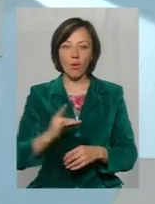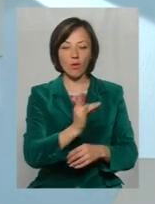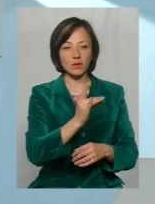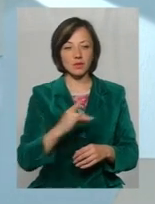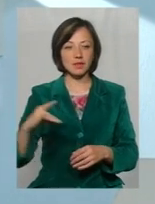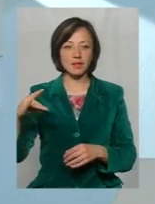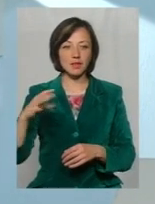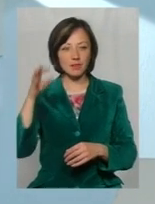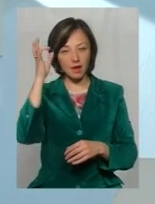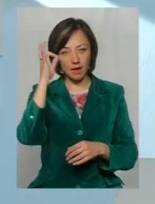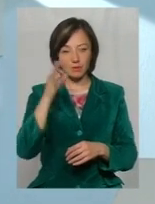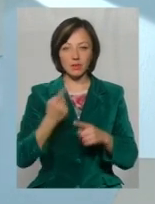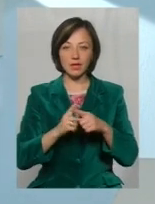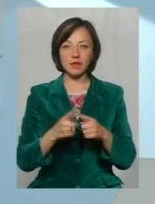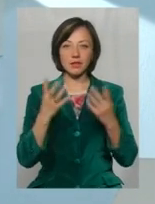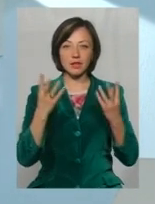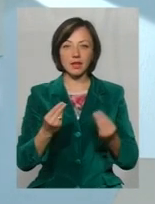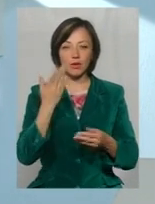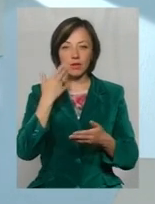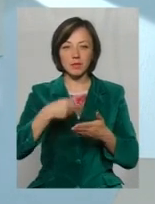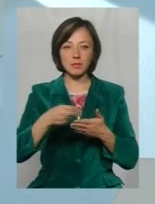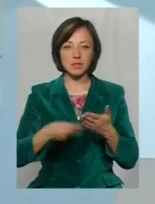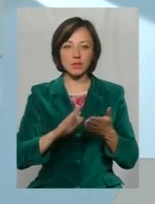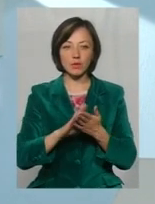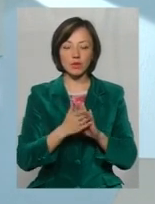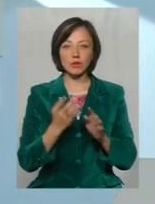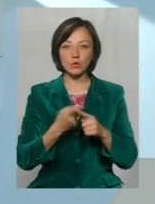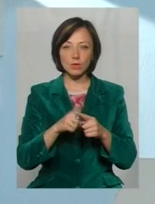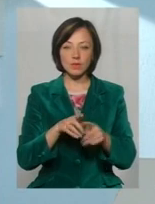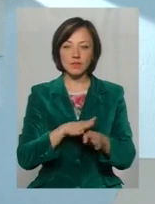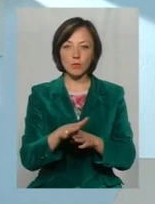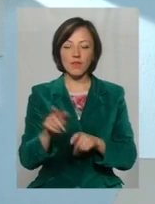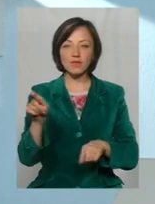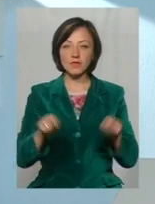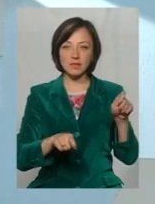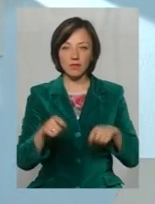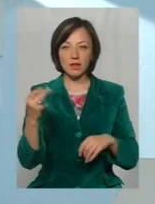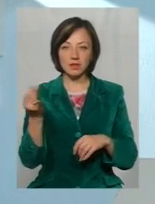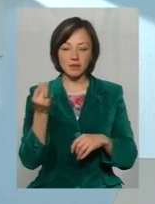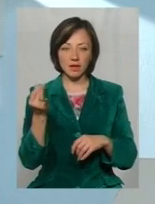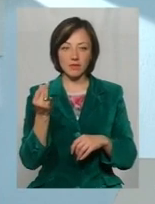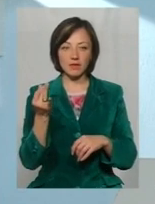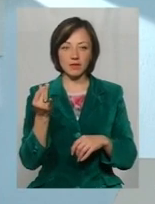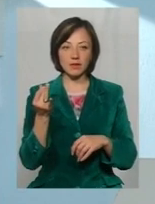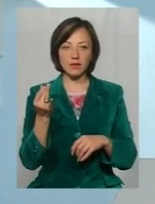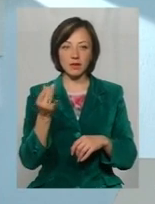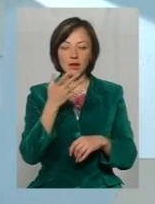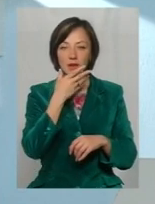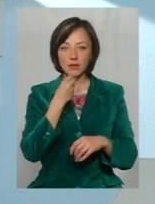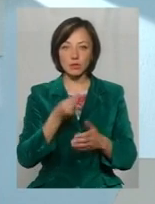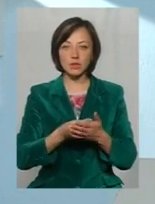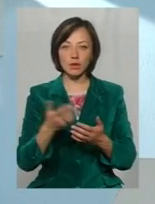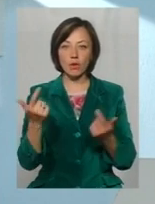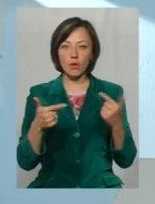буде нагадувати про той день, коли ми підписали угоду. Тоді ж відбувався і фестиваль цікавий, який теж дуже гарно оцінили